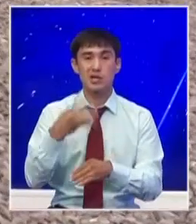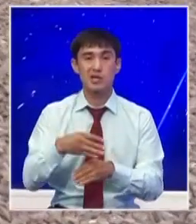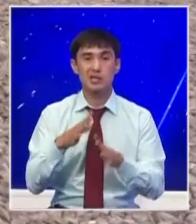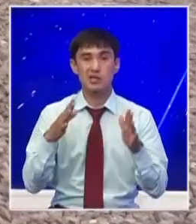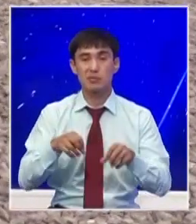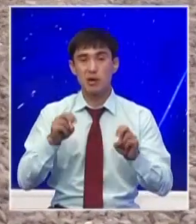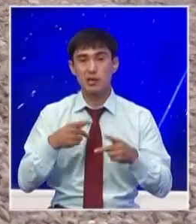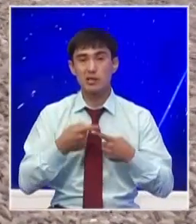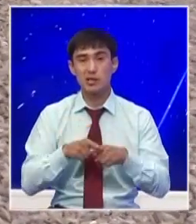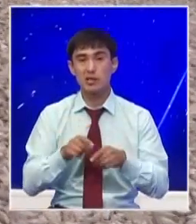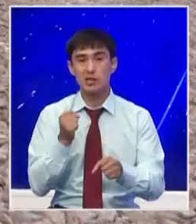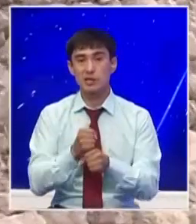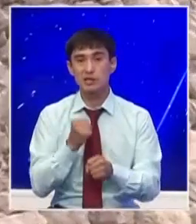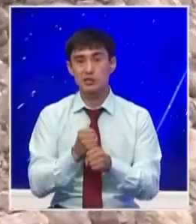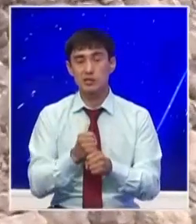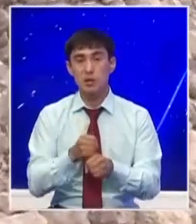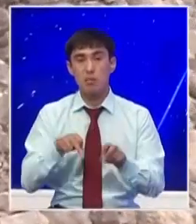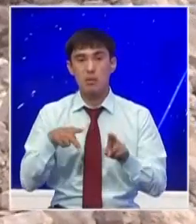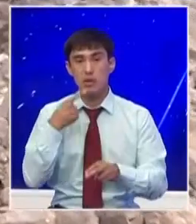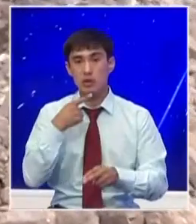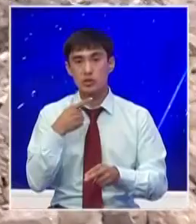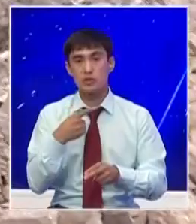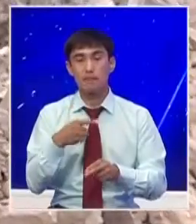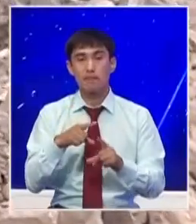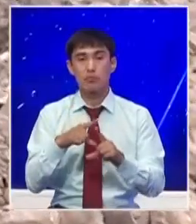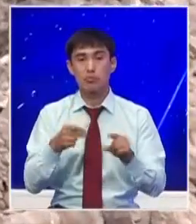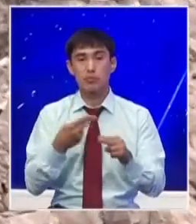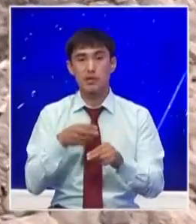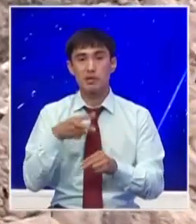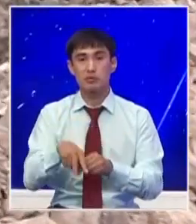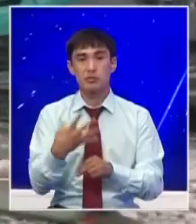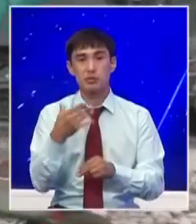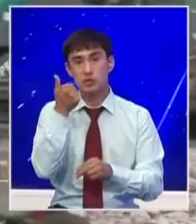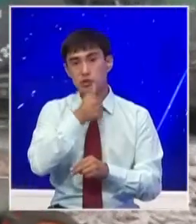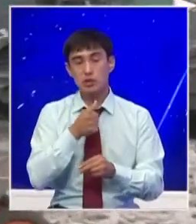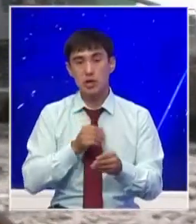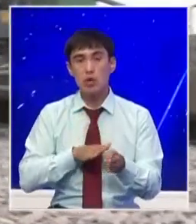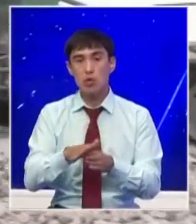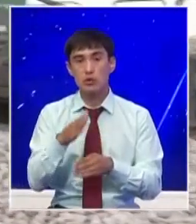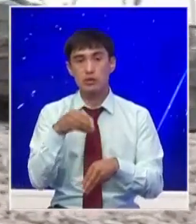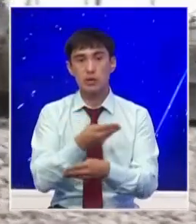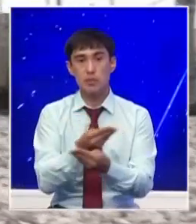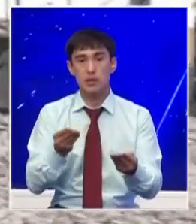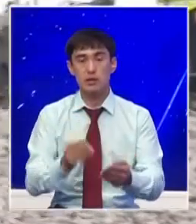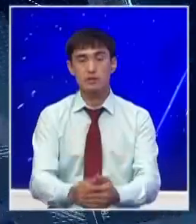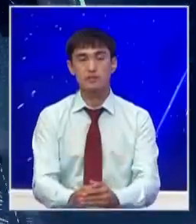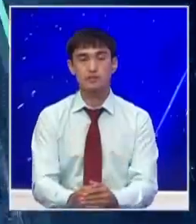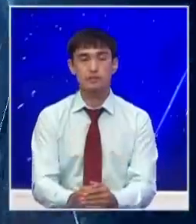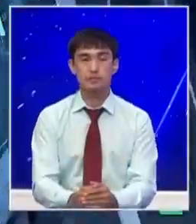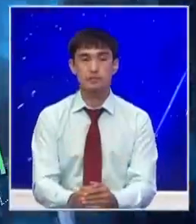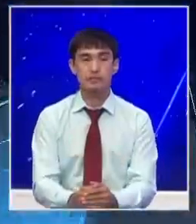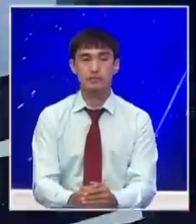астам арнайы техника жұмылдырылды. Мамандардың айтуынша нысан 2025 жылы қолданысқа берілмек.